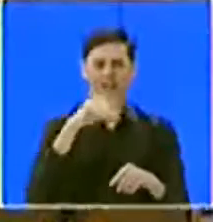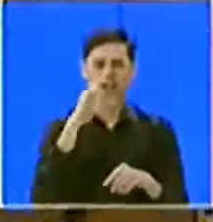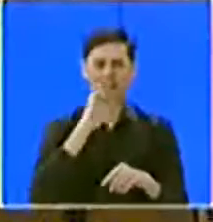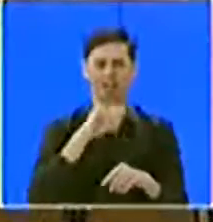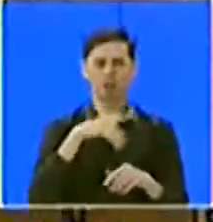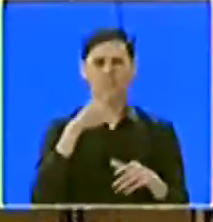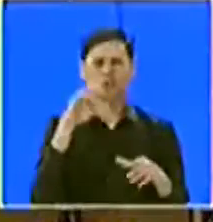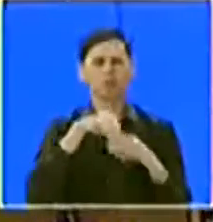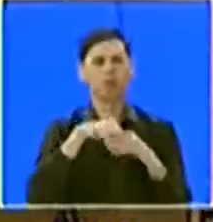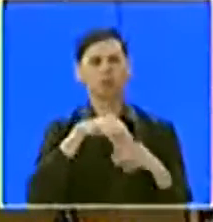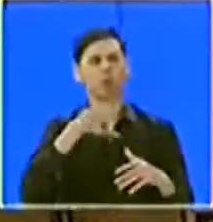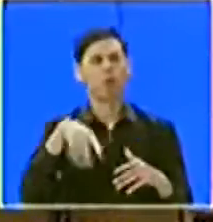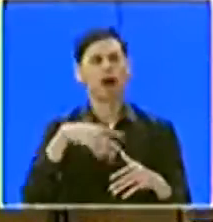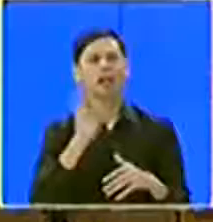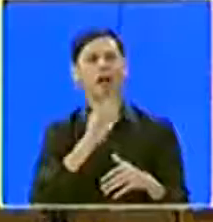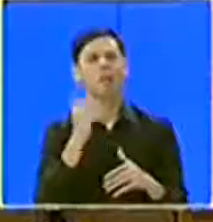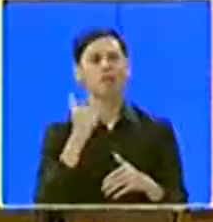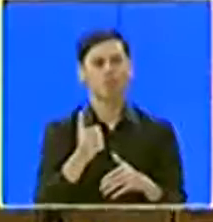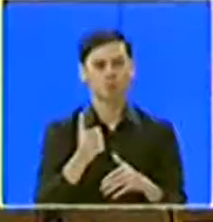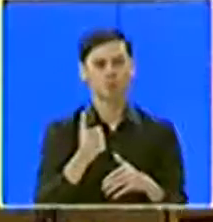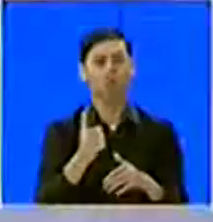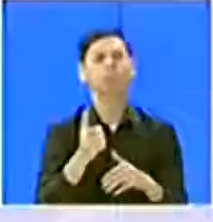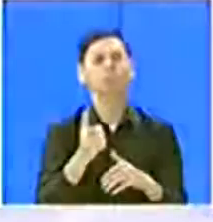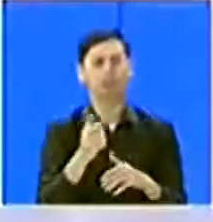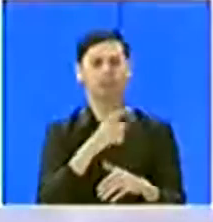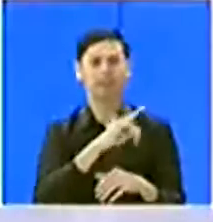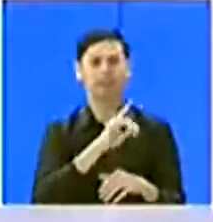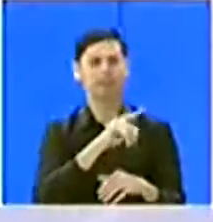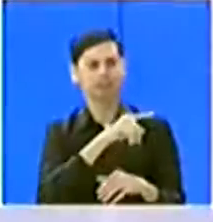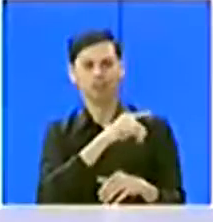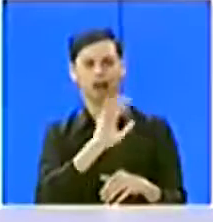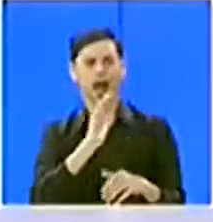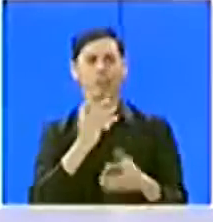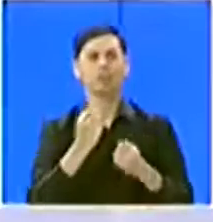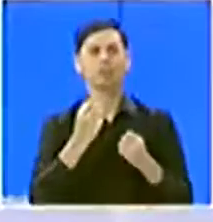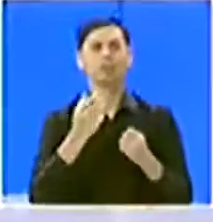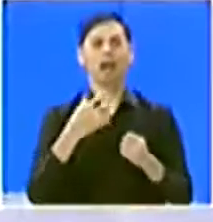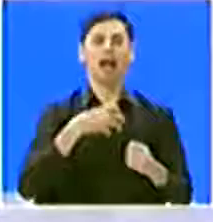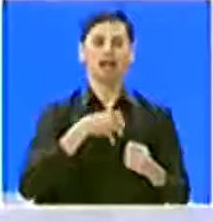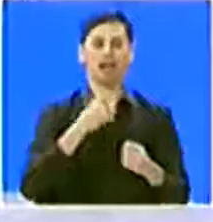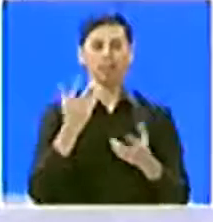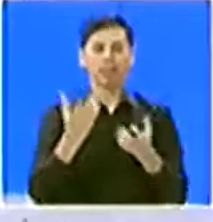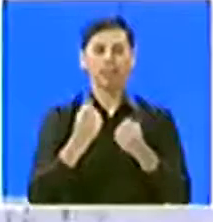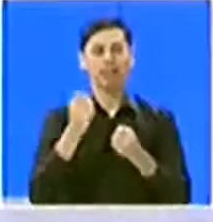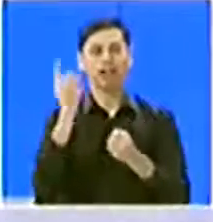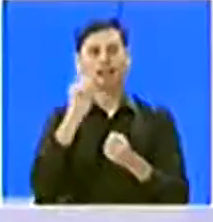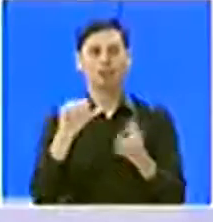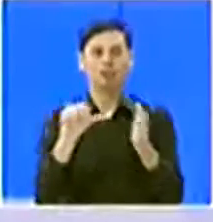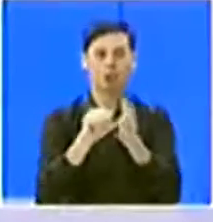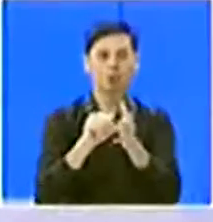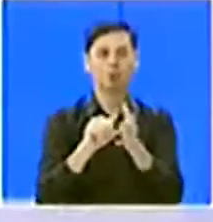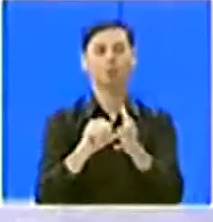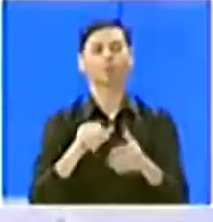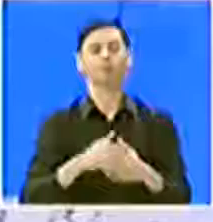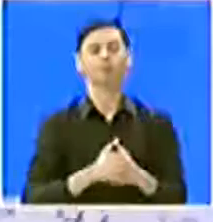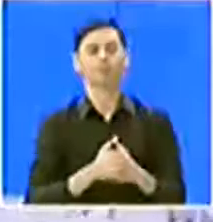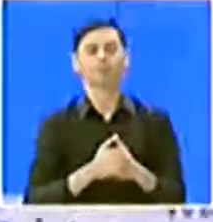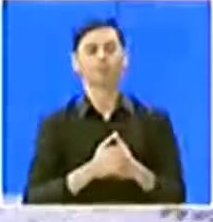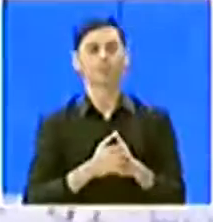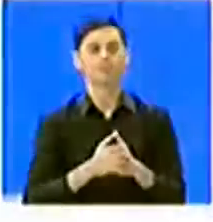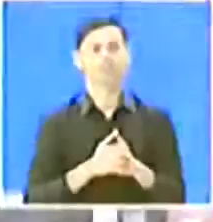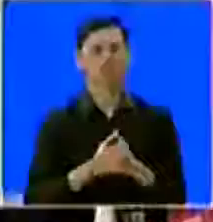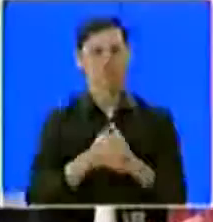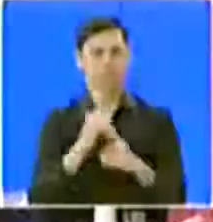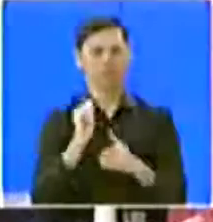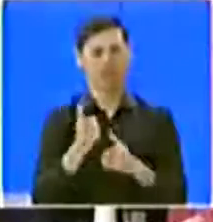dalam golongan keluarga tidak mampu, sehingga tidak berhak lagi mendapatkan jatah subsidi listrik. Ini keberatan.